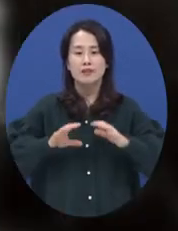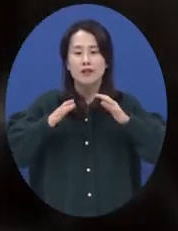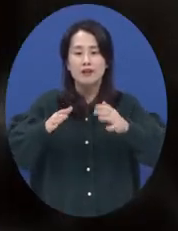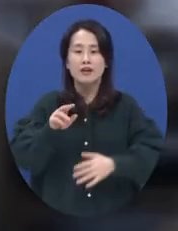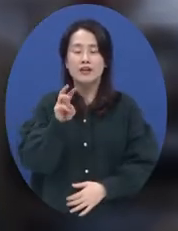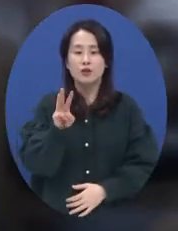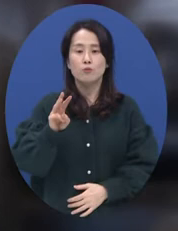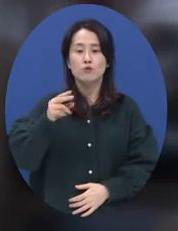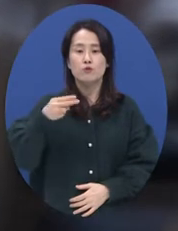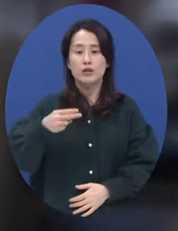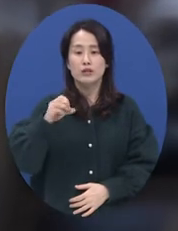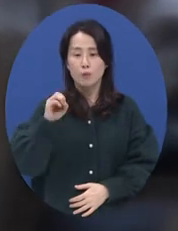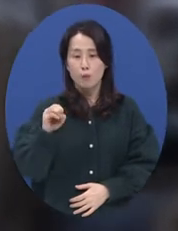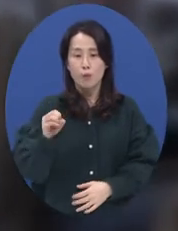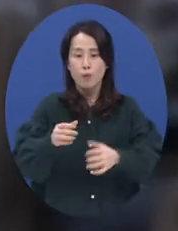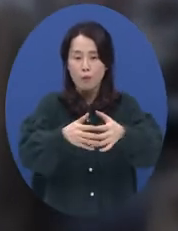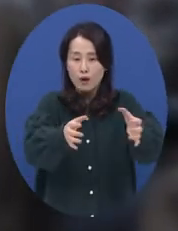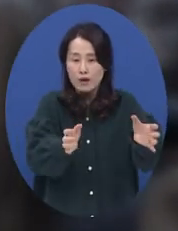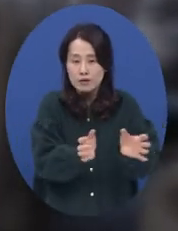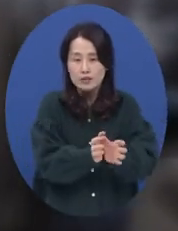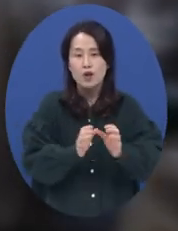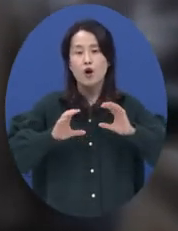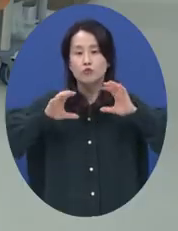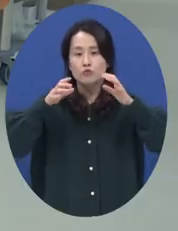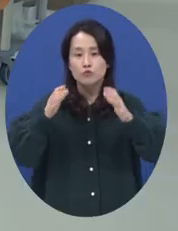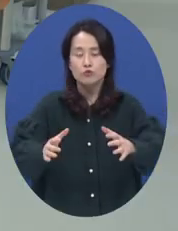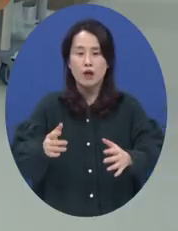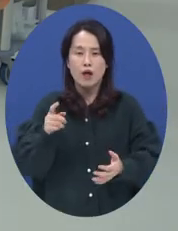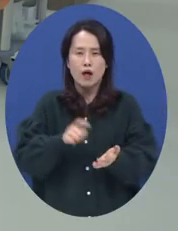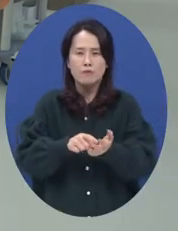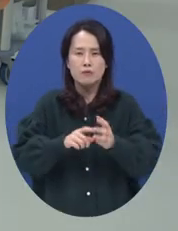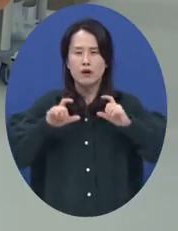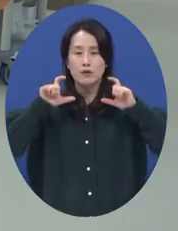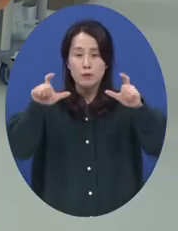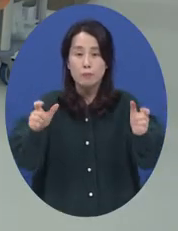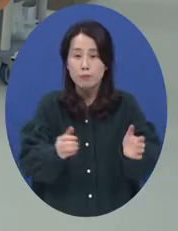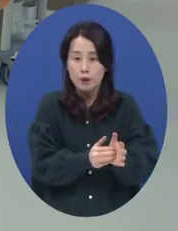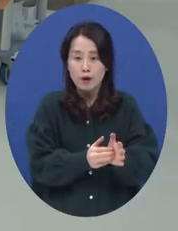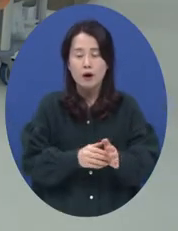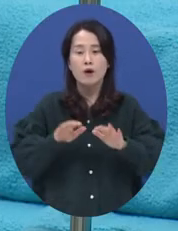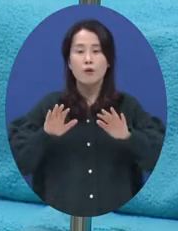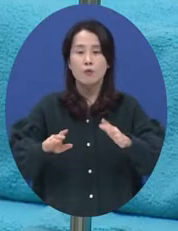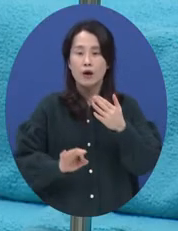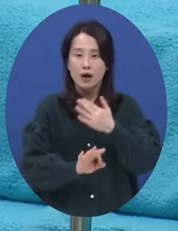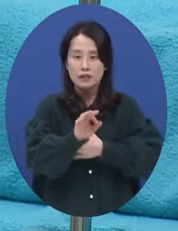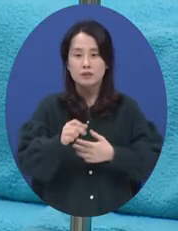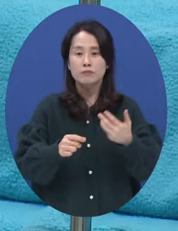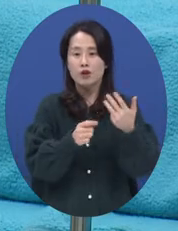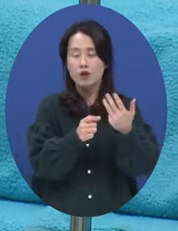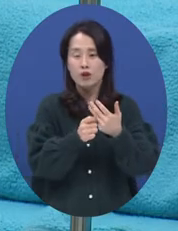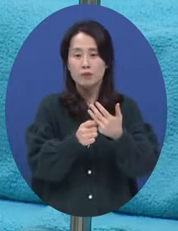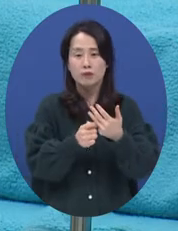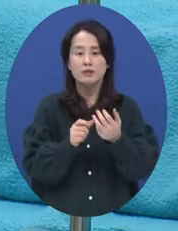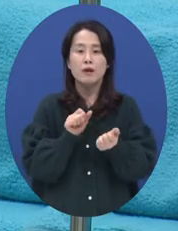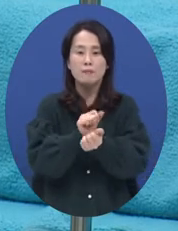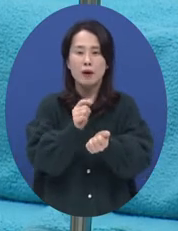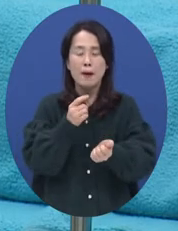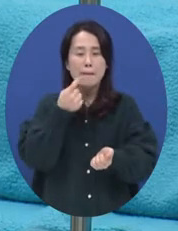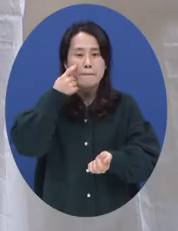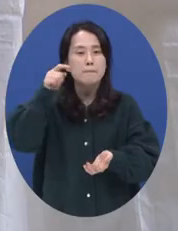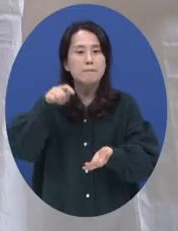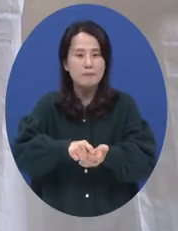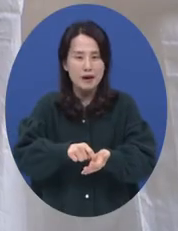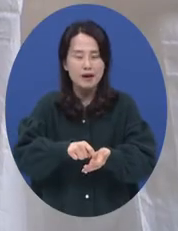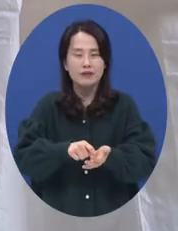세계보건기구 WHO가 국제 비상사태를 선포했고 오늘 아침 우리나라에서 18번 확진자가 발생한 신종 코로나